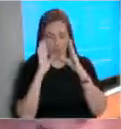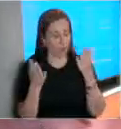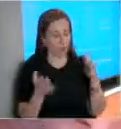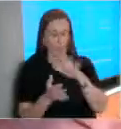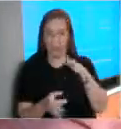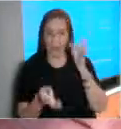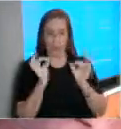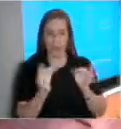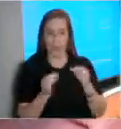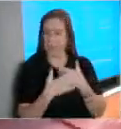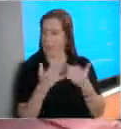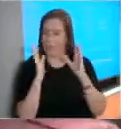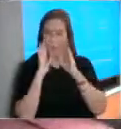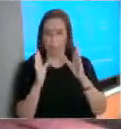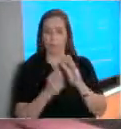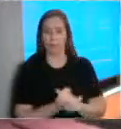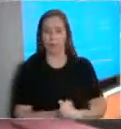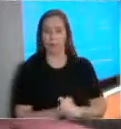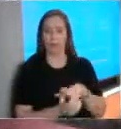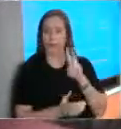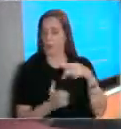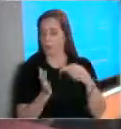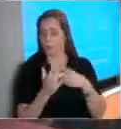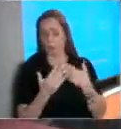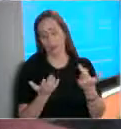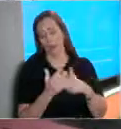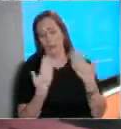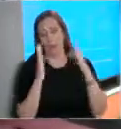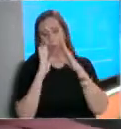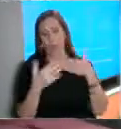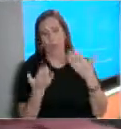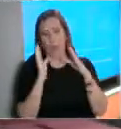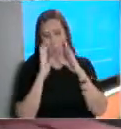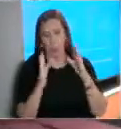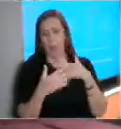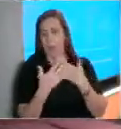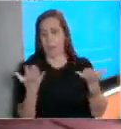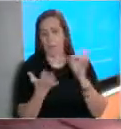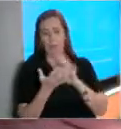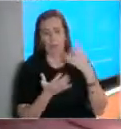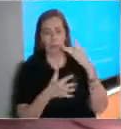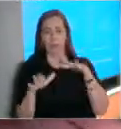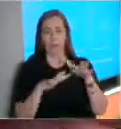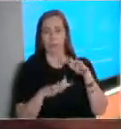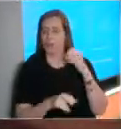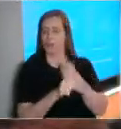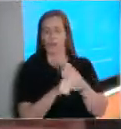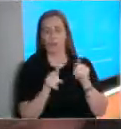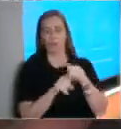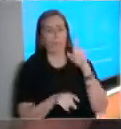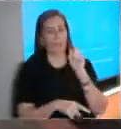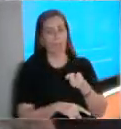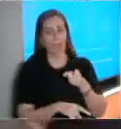במערכת המשפטית, אין לנו אמון. ויש לנו סיבה למה אין לנו אמון. אין לנו אמון, אין פה משרד אחד ממשלתי שמתפקד